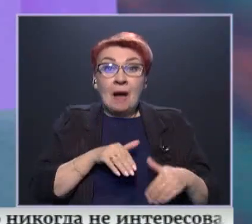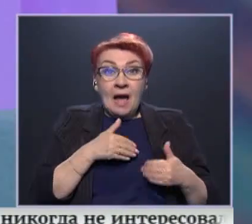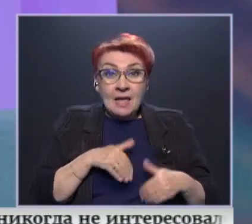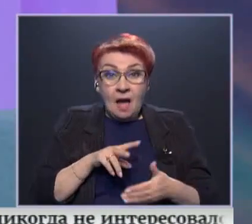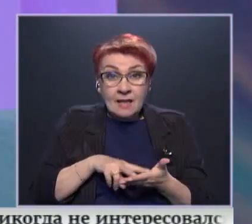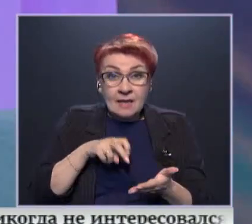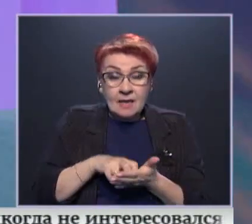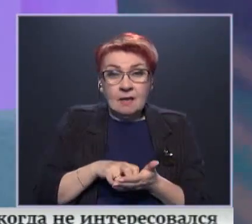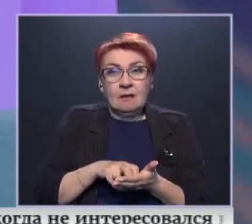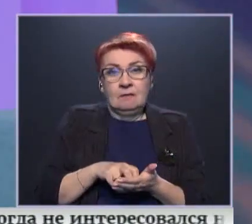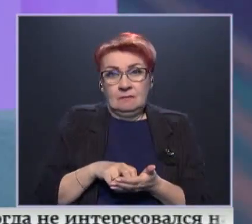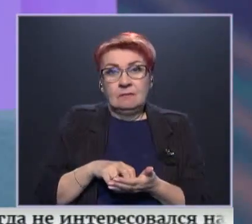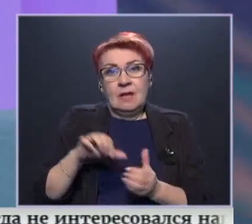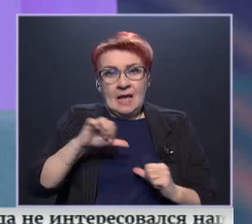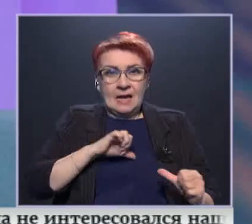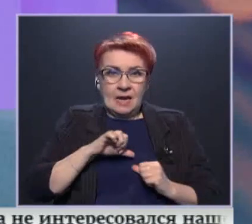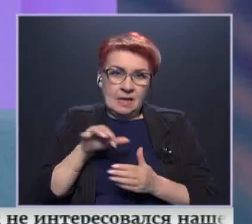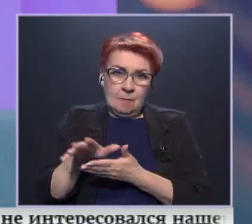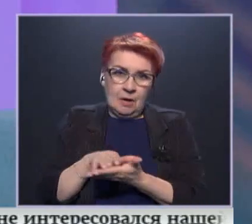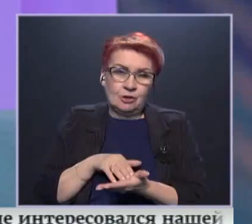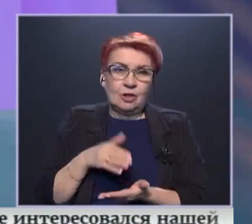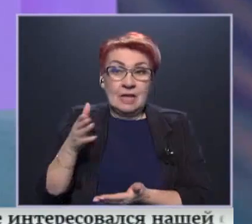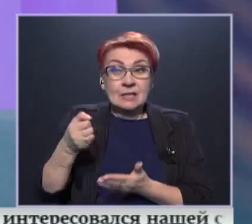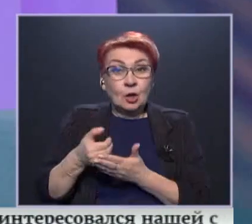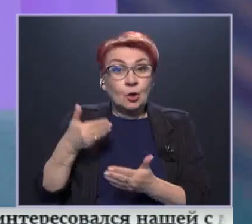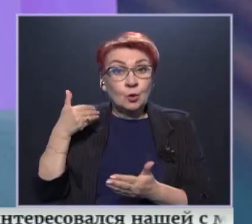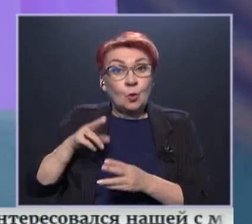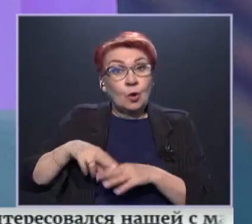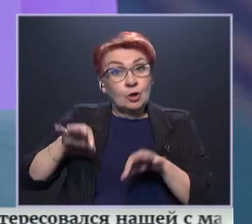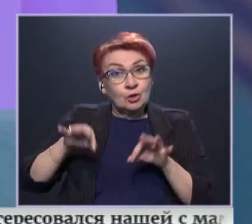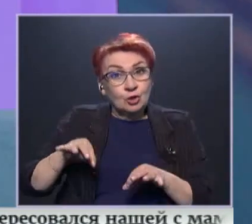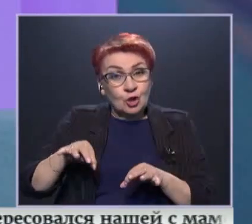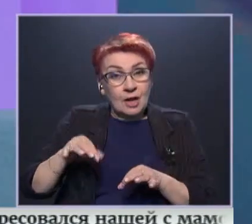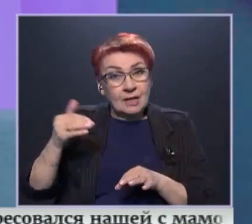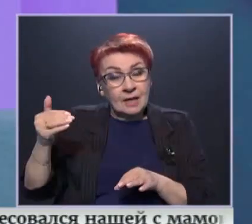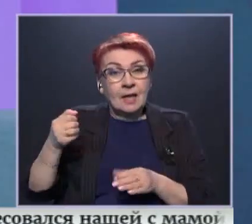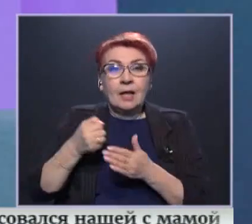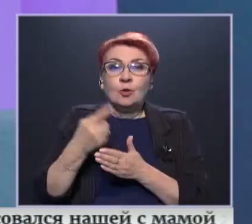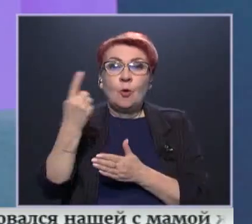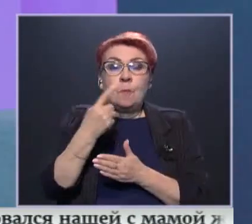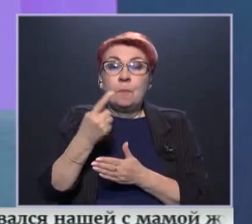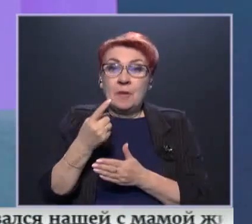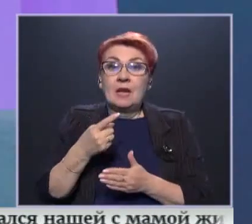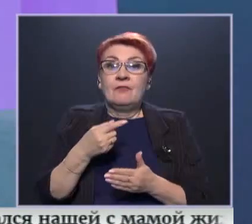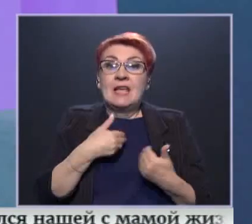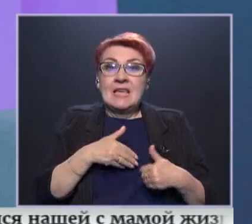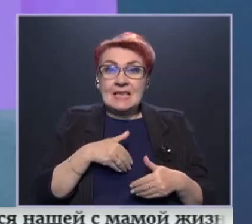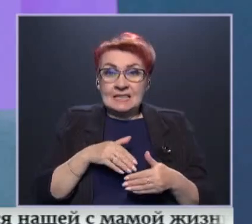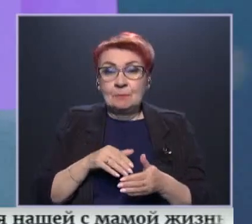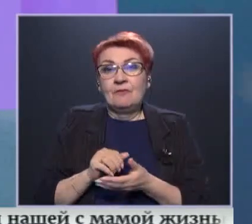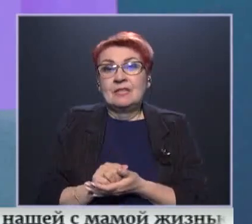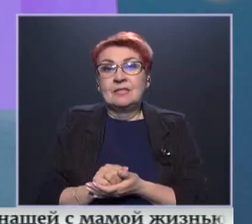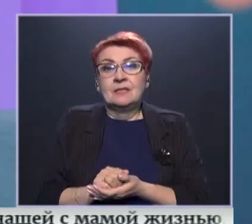человек осознает свои тяжкие грехи до крещения или до первой исповеди, до воцерковления,